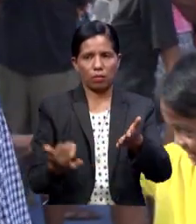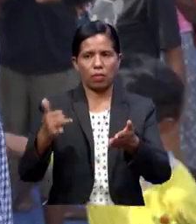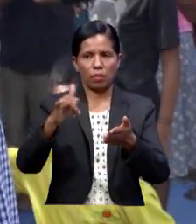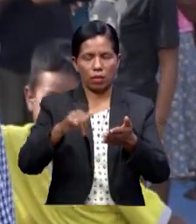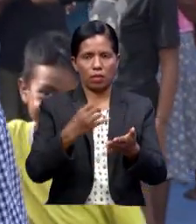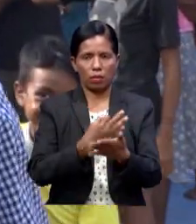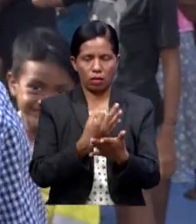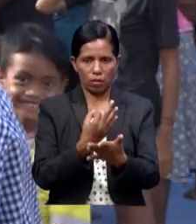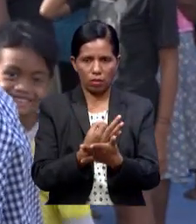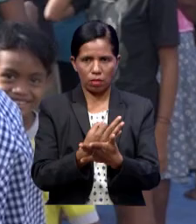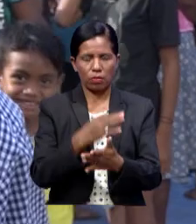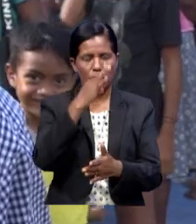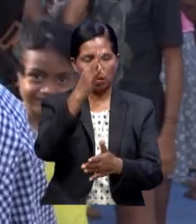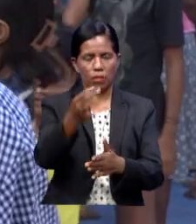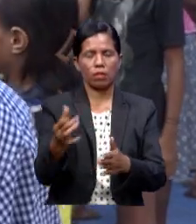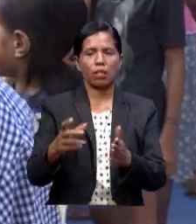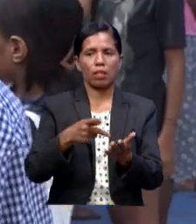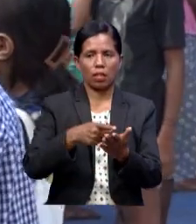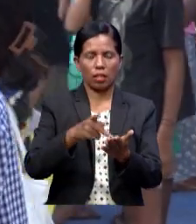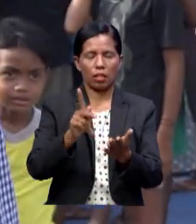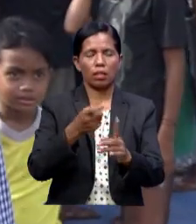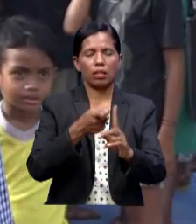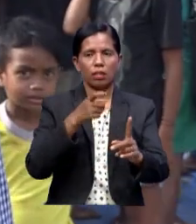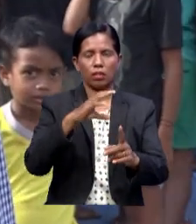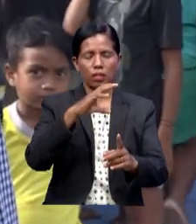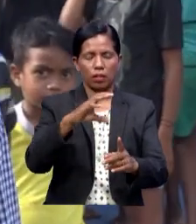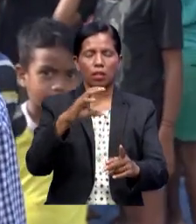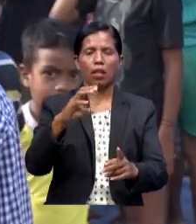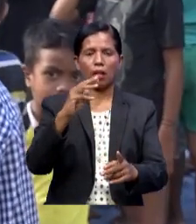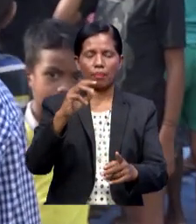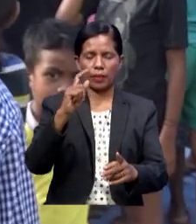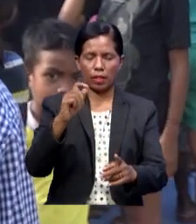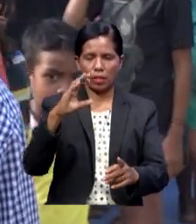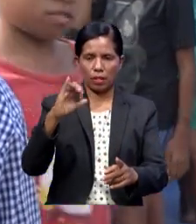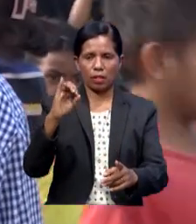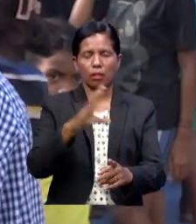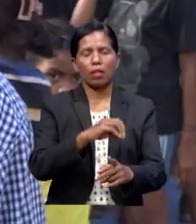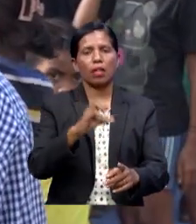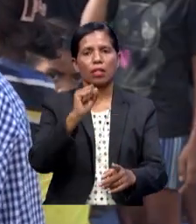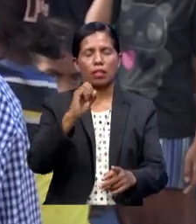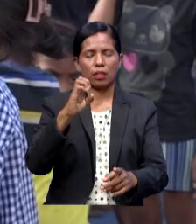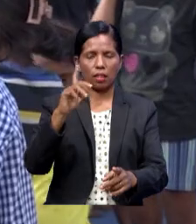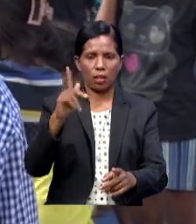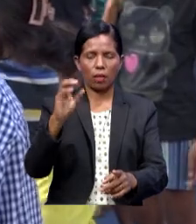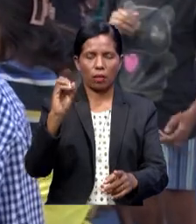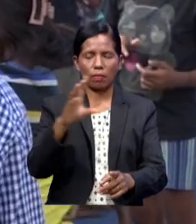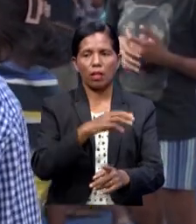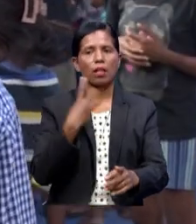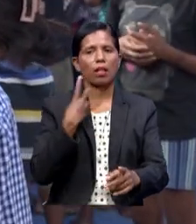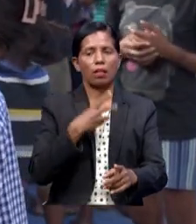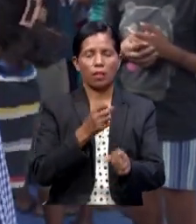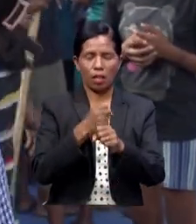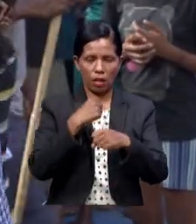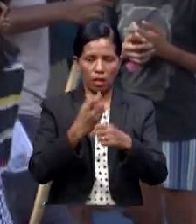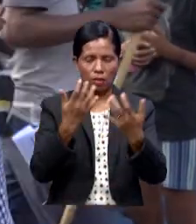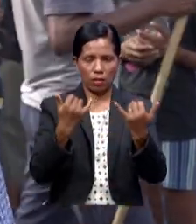osa ne bema abu meru si hetan pagamento husi MTCI ka se kop. Tamane ma dadaun ne komisau anti korupsang mo salau helai